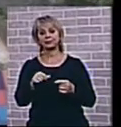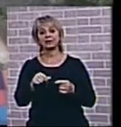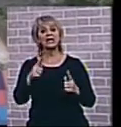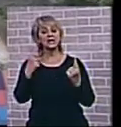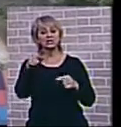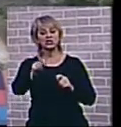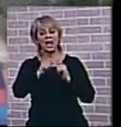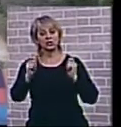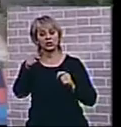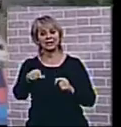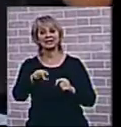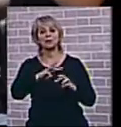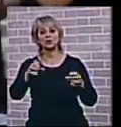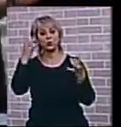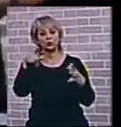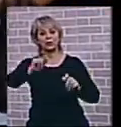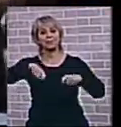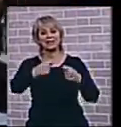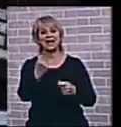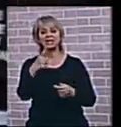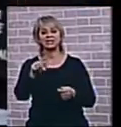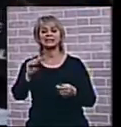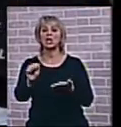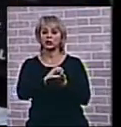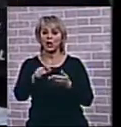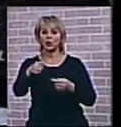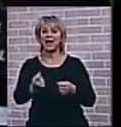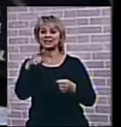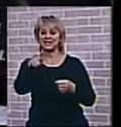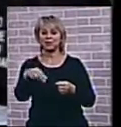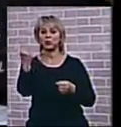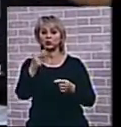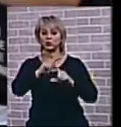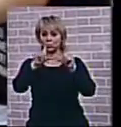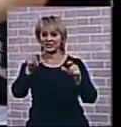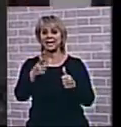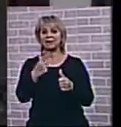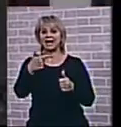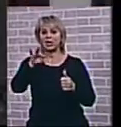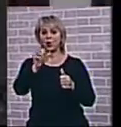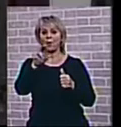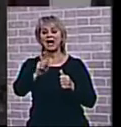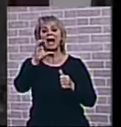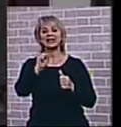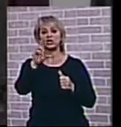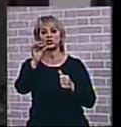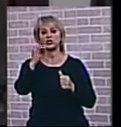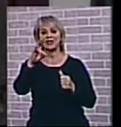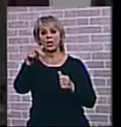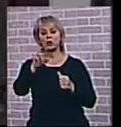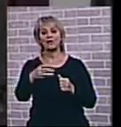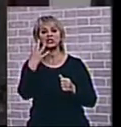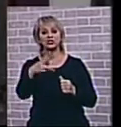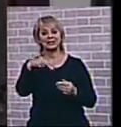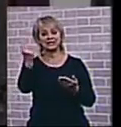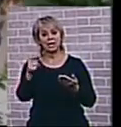На торжественном открытии министру культуры передали 11 документов основателя художественного училища имени Грекова Андрея Чиненова и